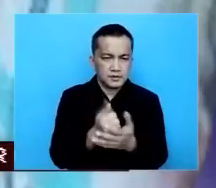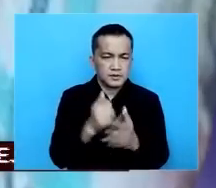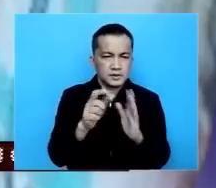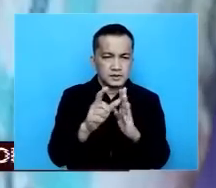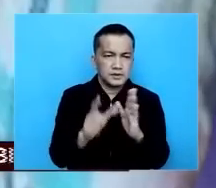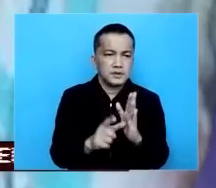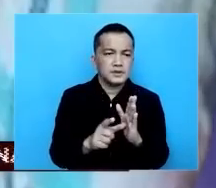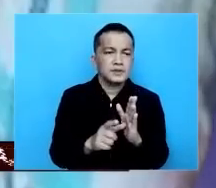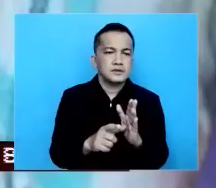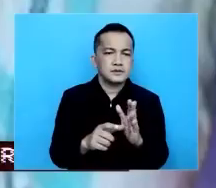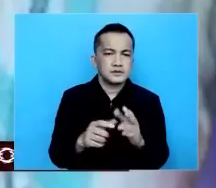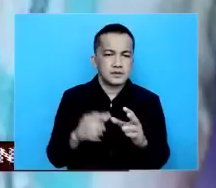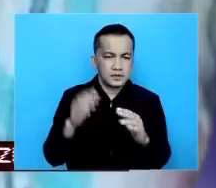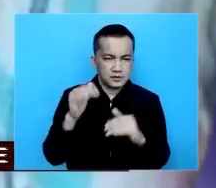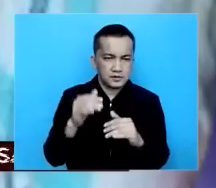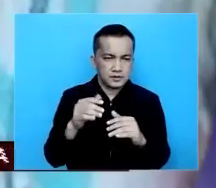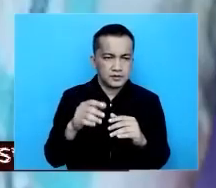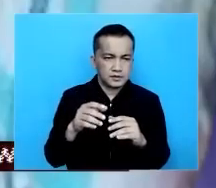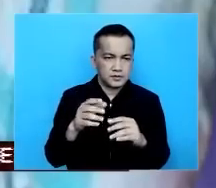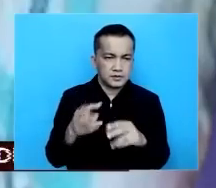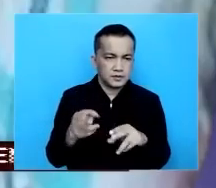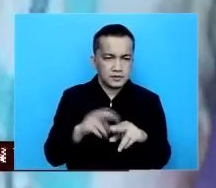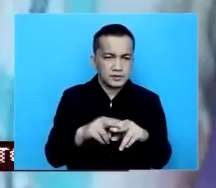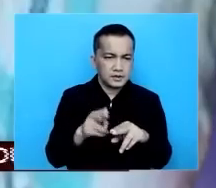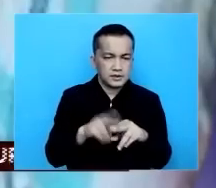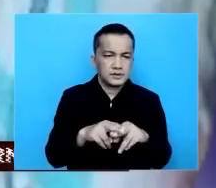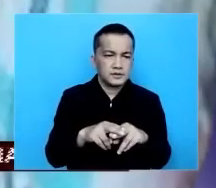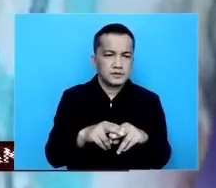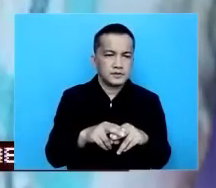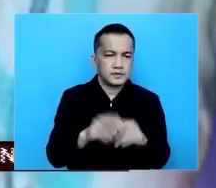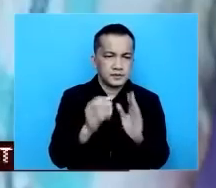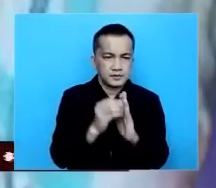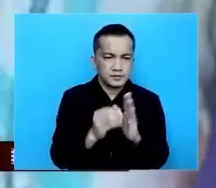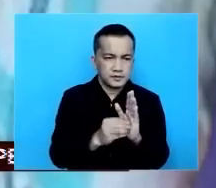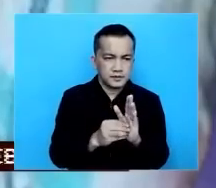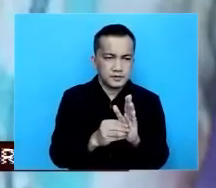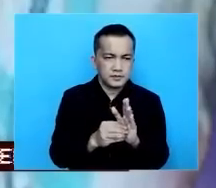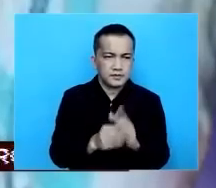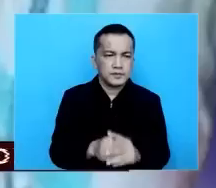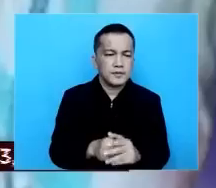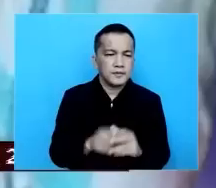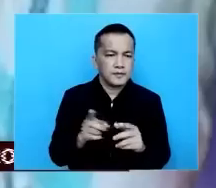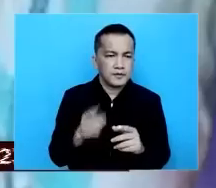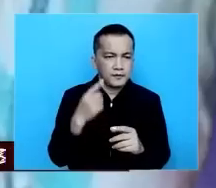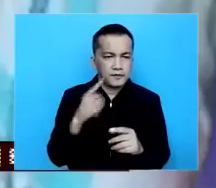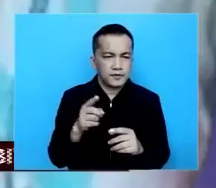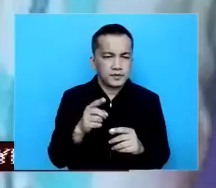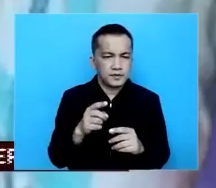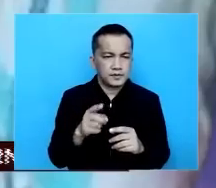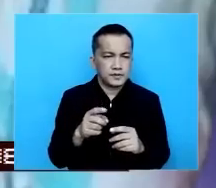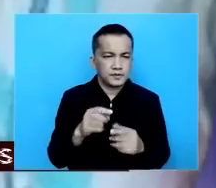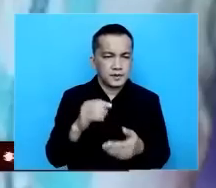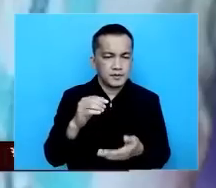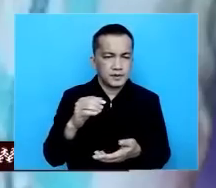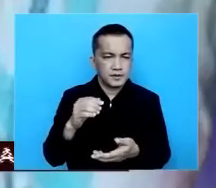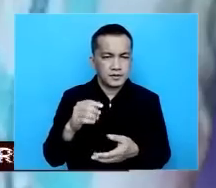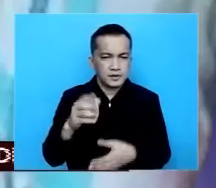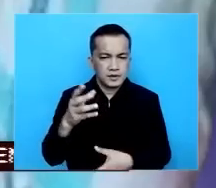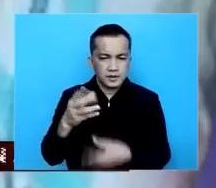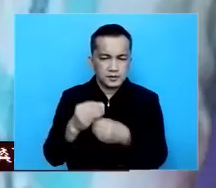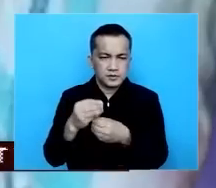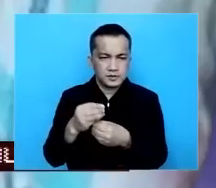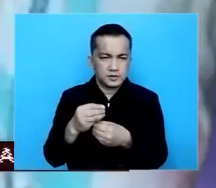ay madadagdagan po siya ng mga provisions na para naman mamitigate yung negative